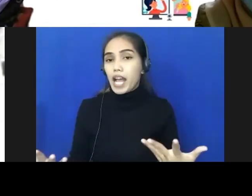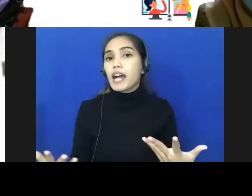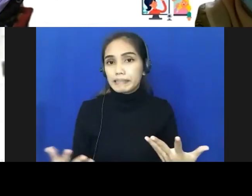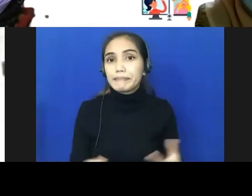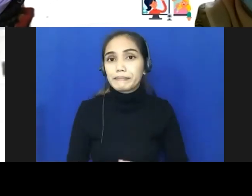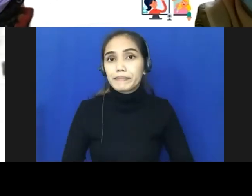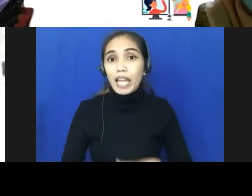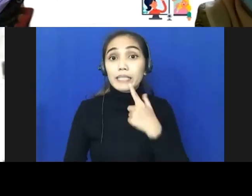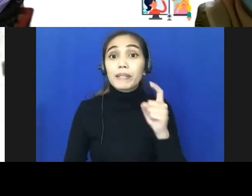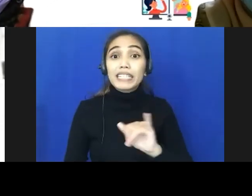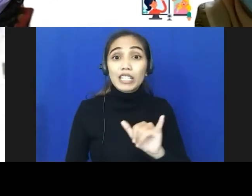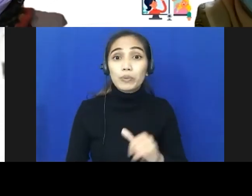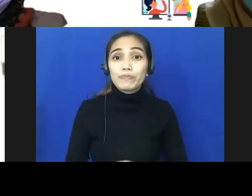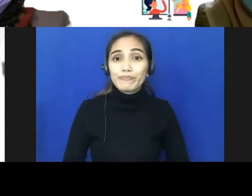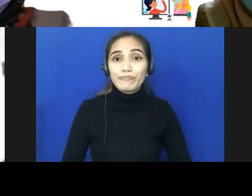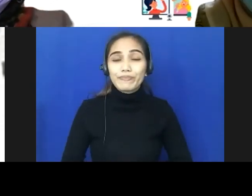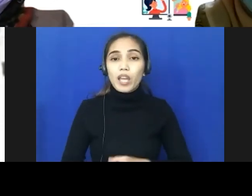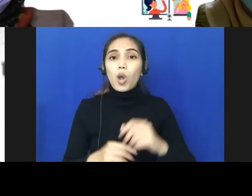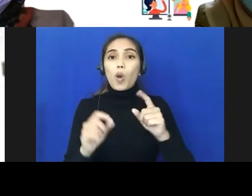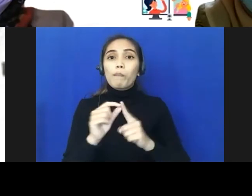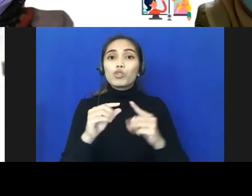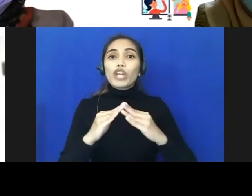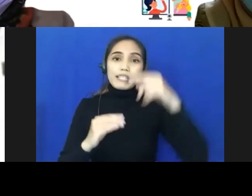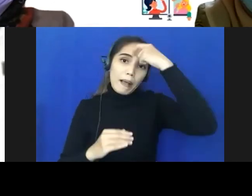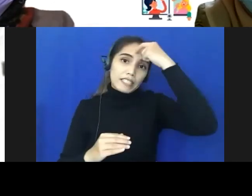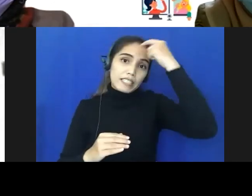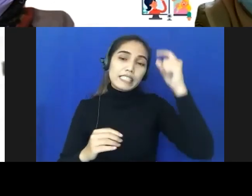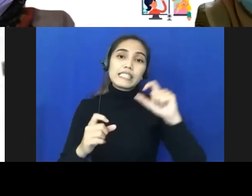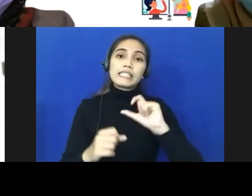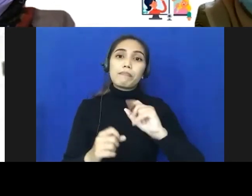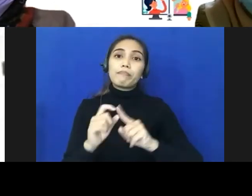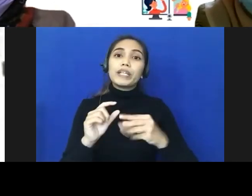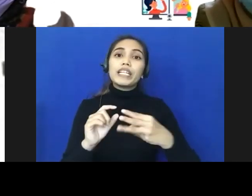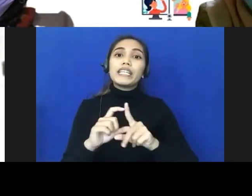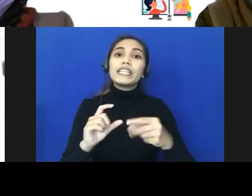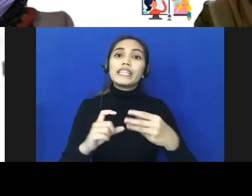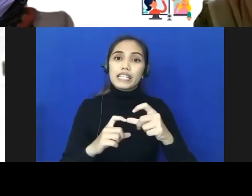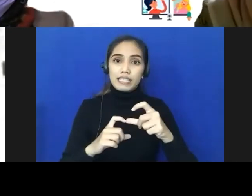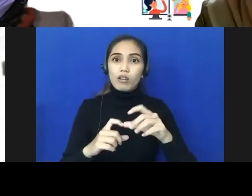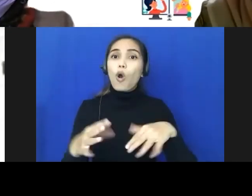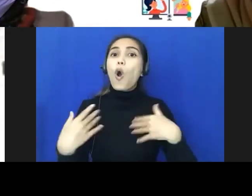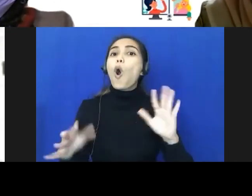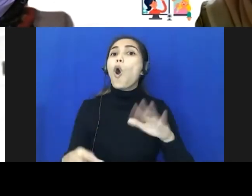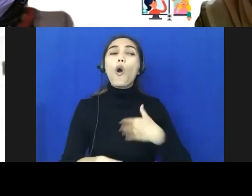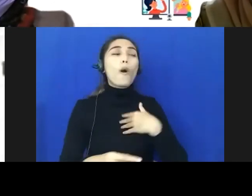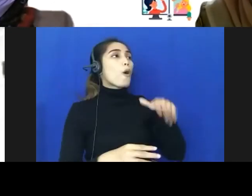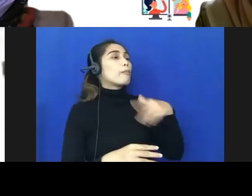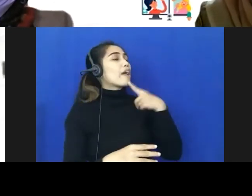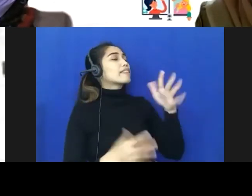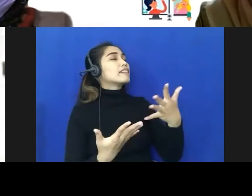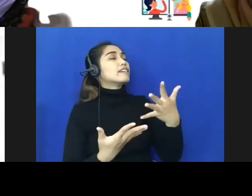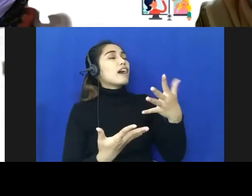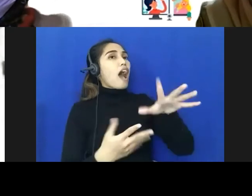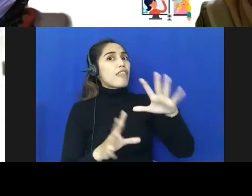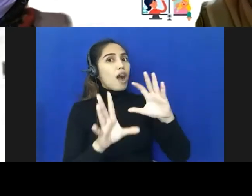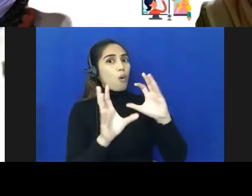diterapkan. Baik, terima kasih. Ya, terima kasih Dr. Yoga. Berarti kunjungan rumah dan mengaktifkan WhatsApp group